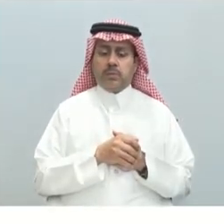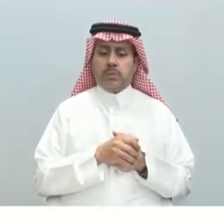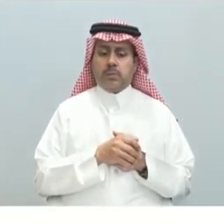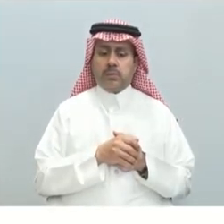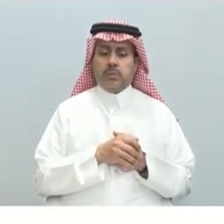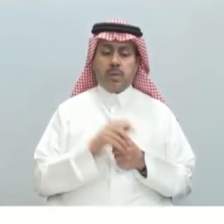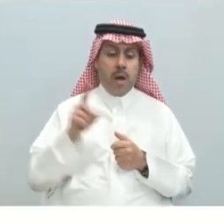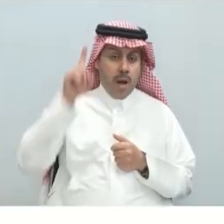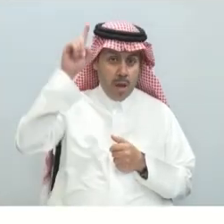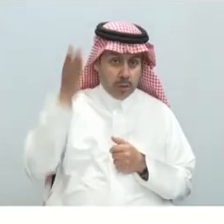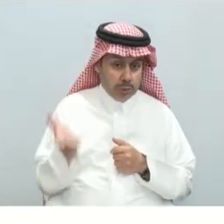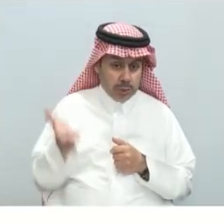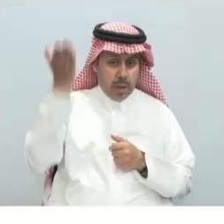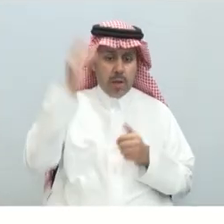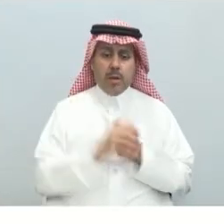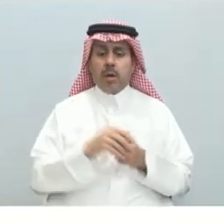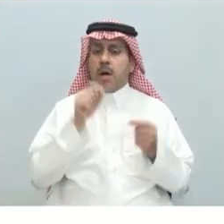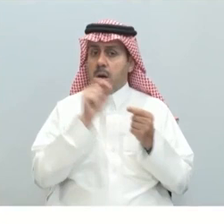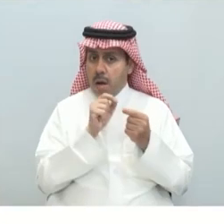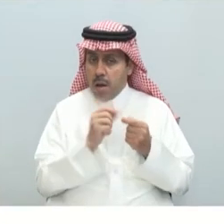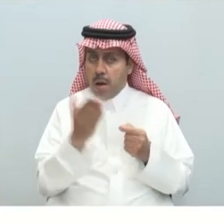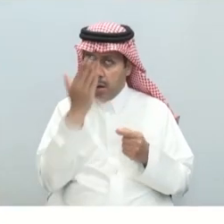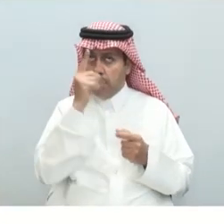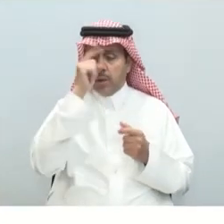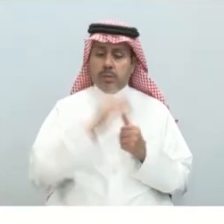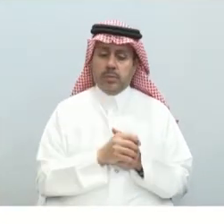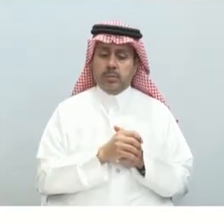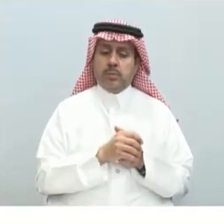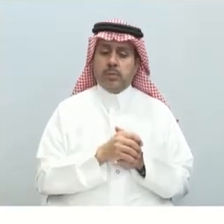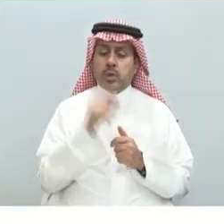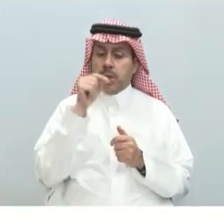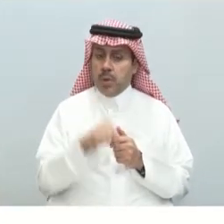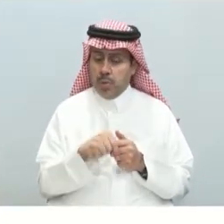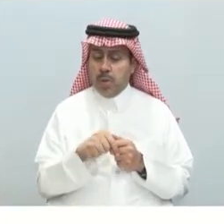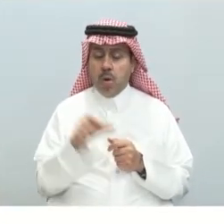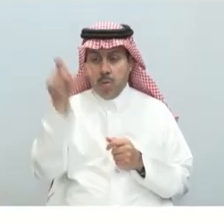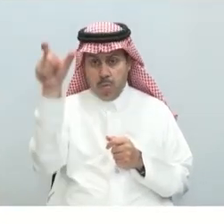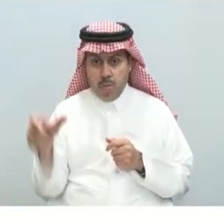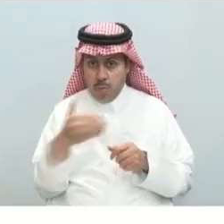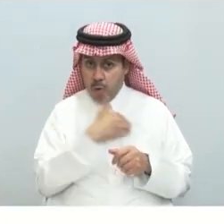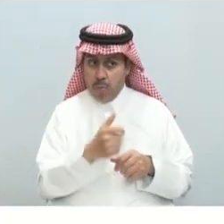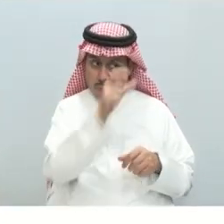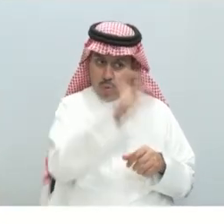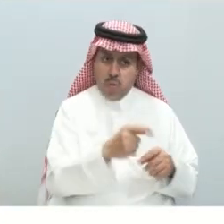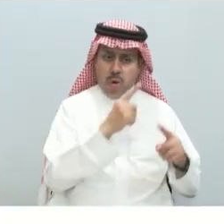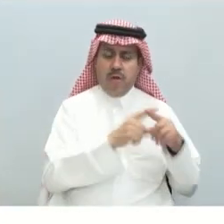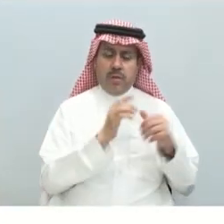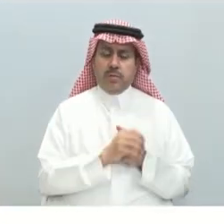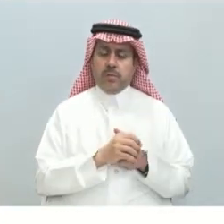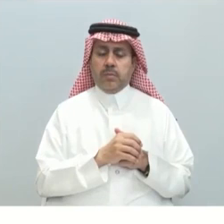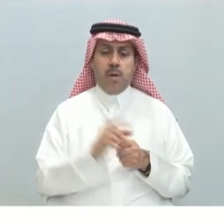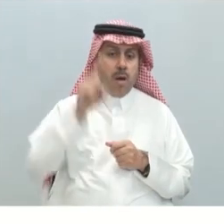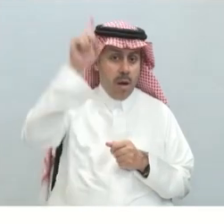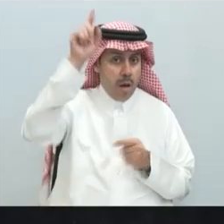هذه الايات ان الله تعالى خلق العباد وجعل منهم المؤمن والكافر هو الذي خلقكم